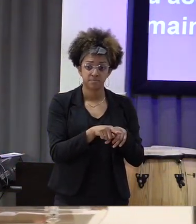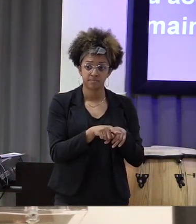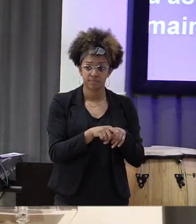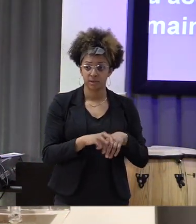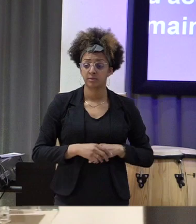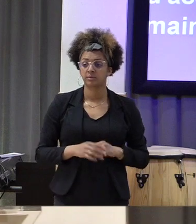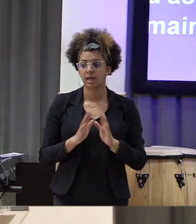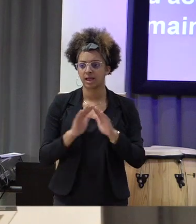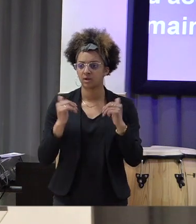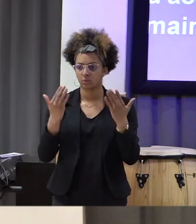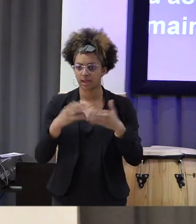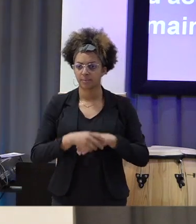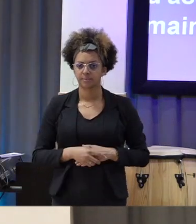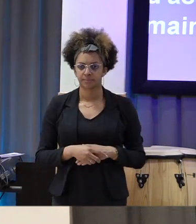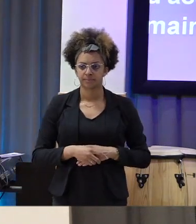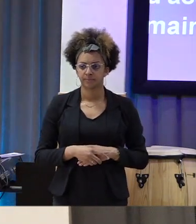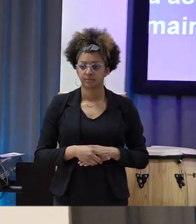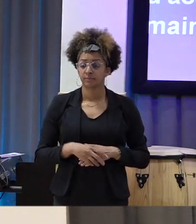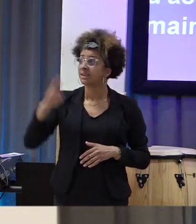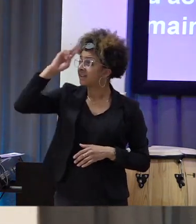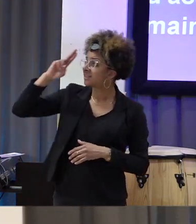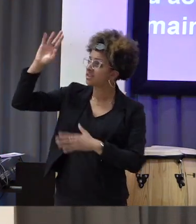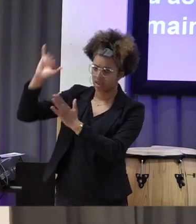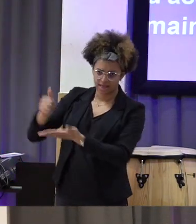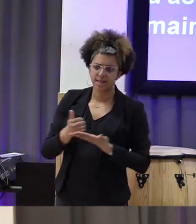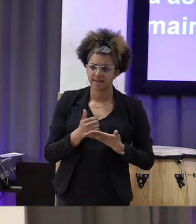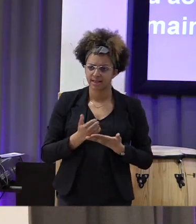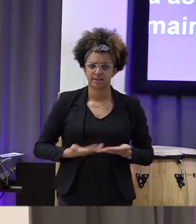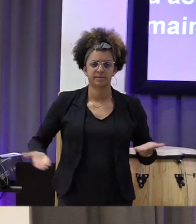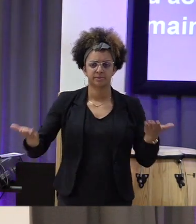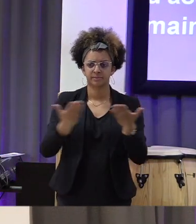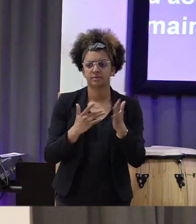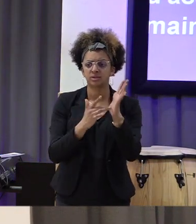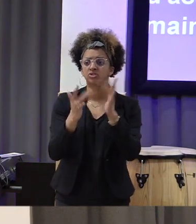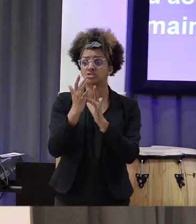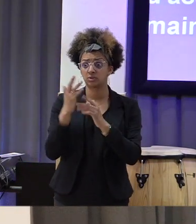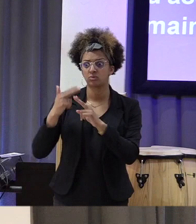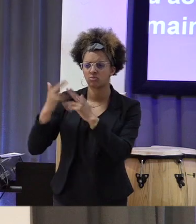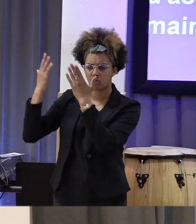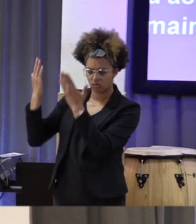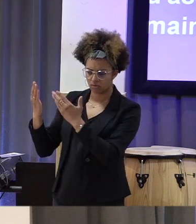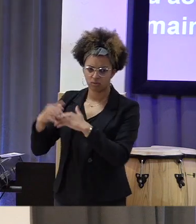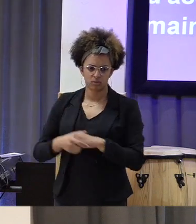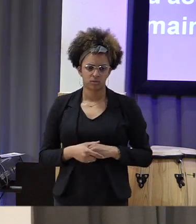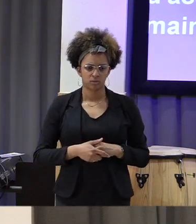Alléluia. Que le Seigneur nous vienne en aide. Au nom de Jésus-Christ.